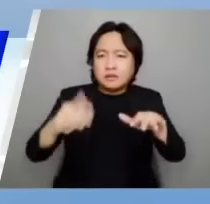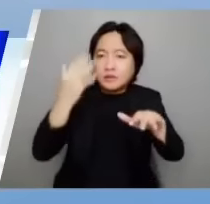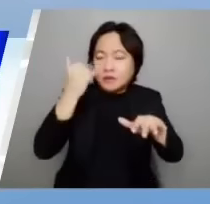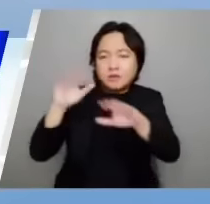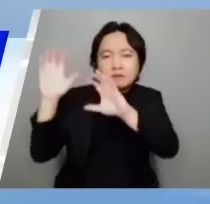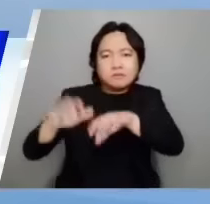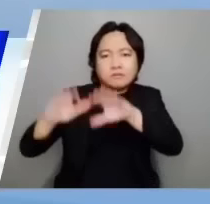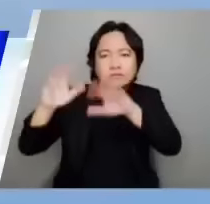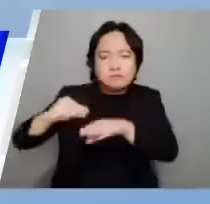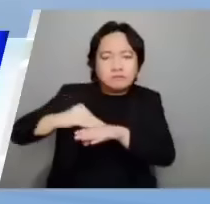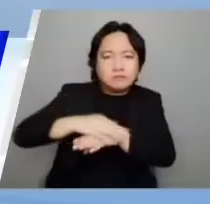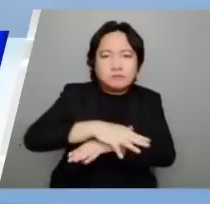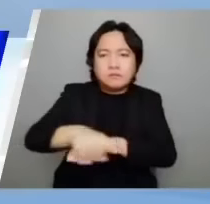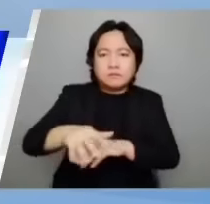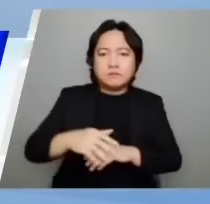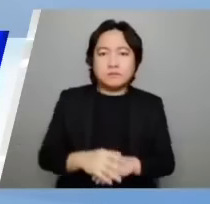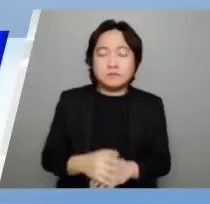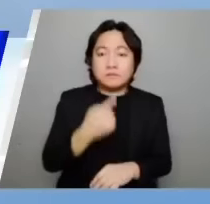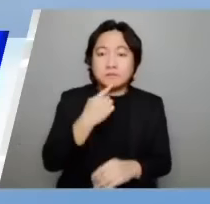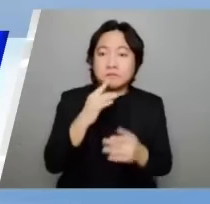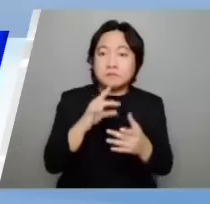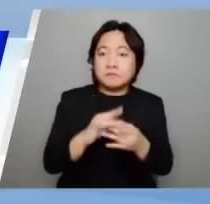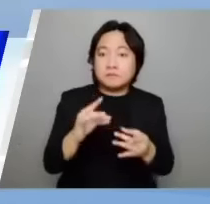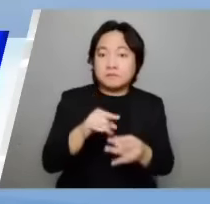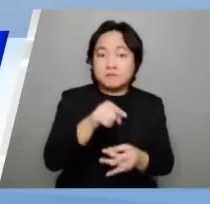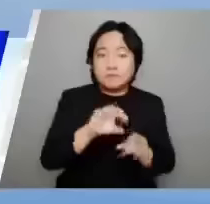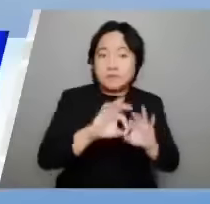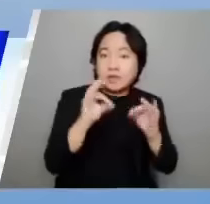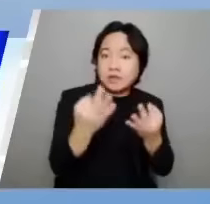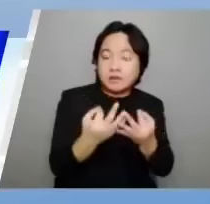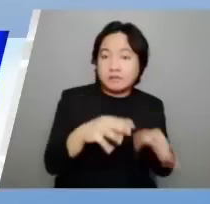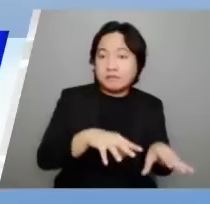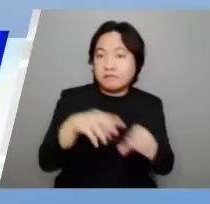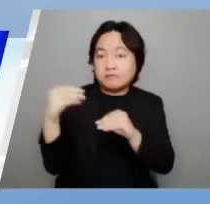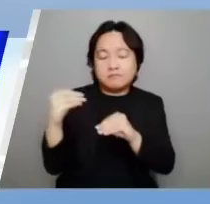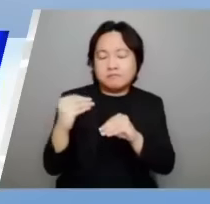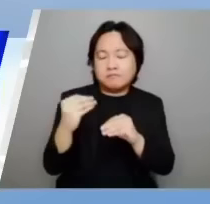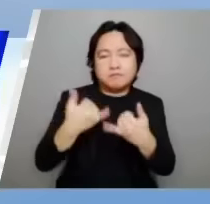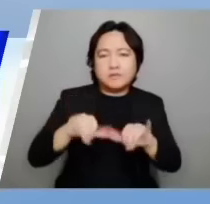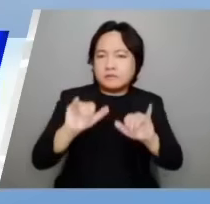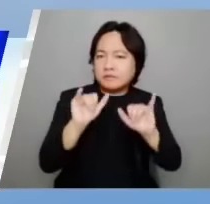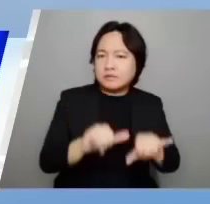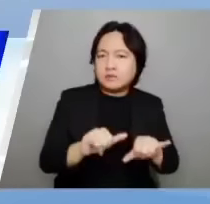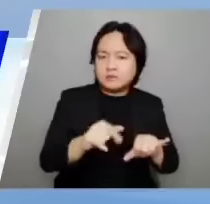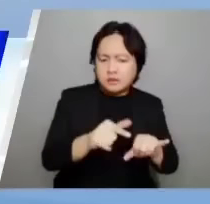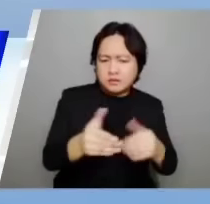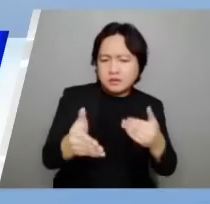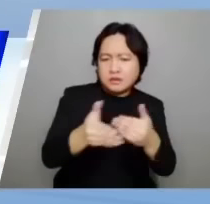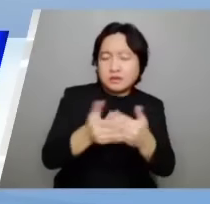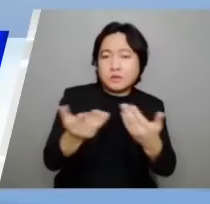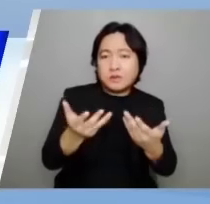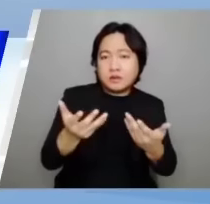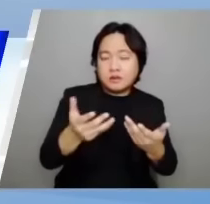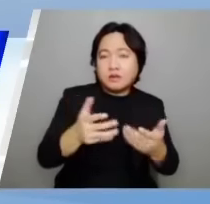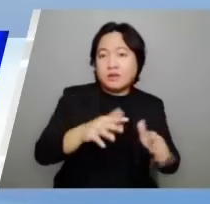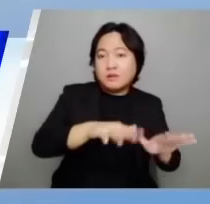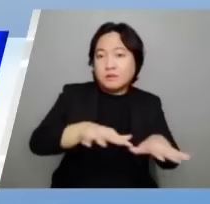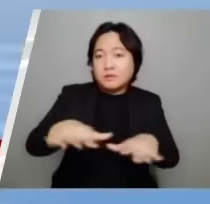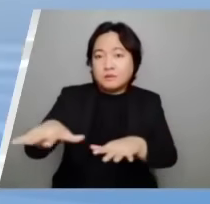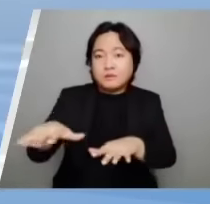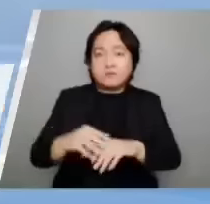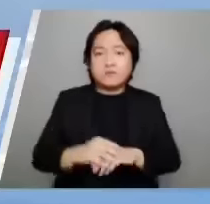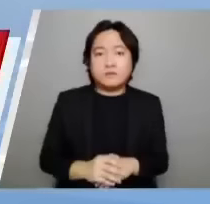hindi raw muna lilikas ang pamilya ni Ray kahit napakalapit nila sa dagat. Mahirap din sa relocation eh, lalo na pag may mga sakit na